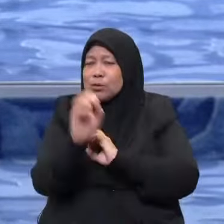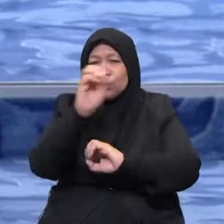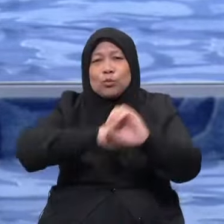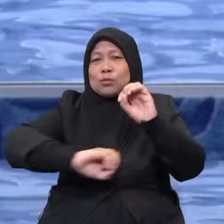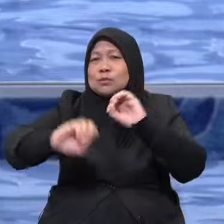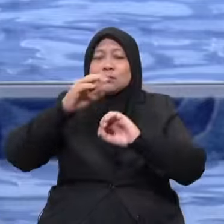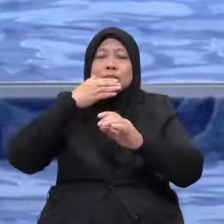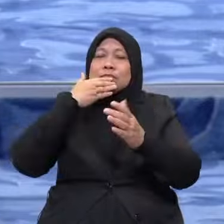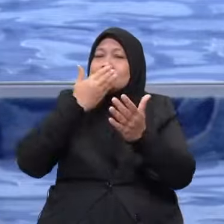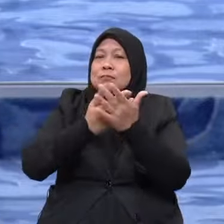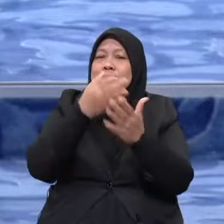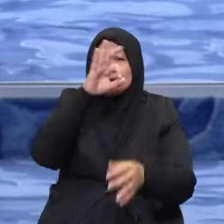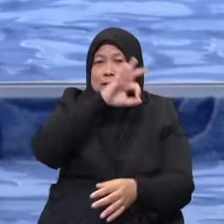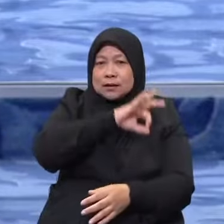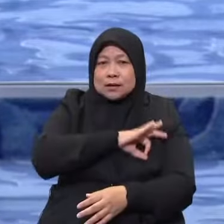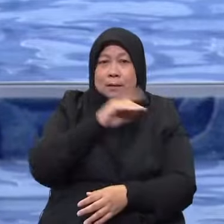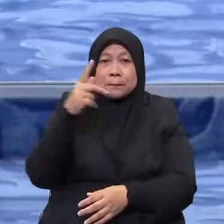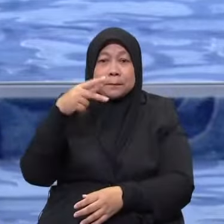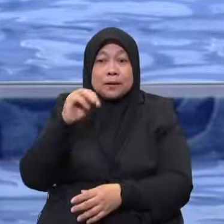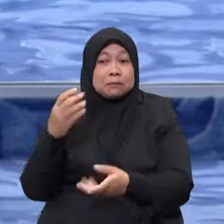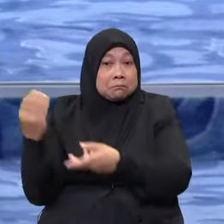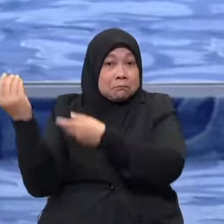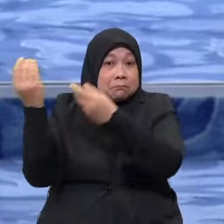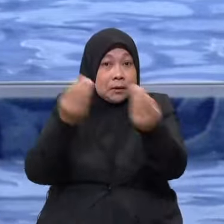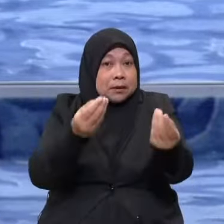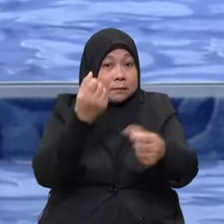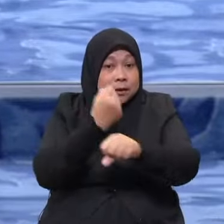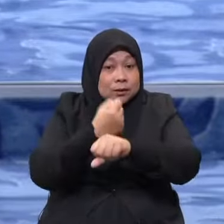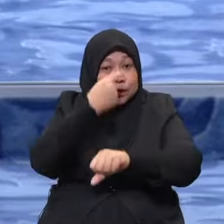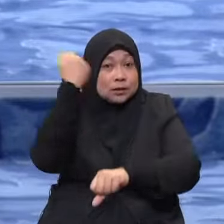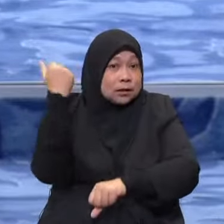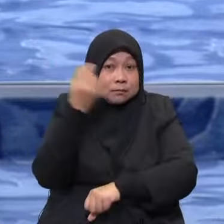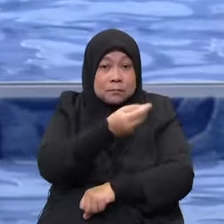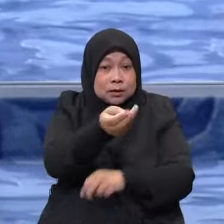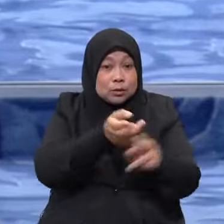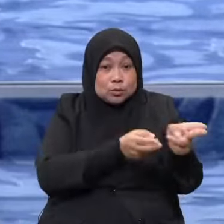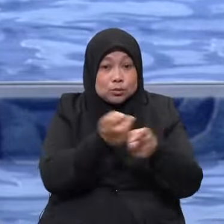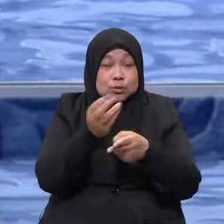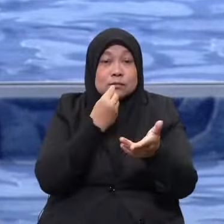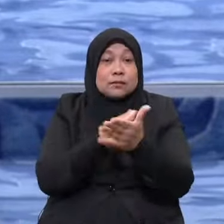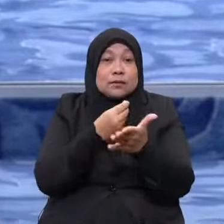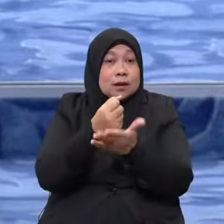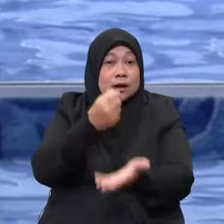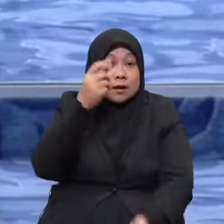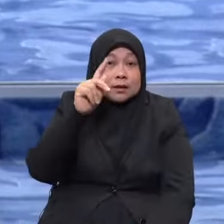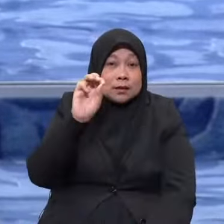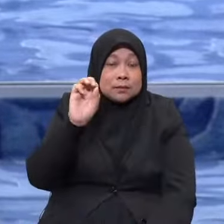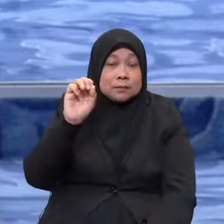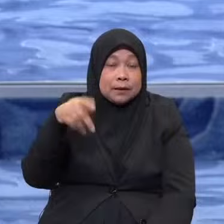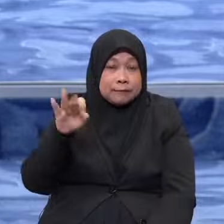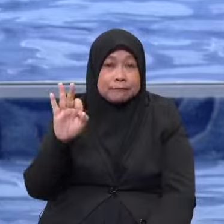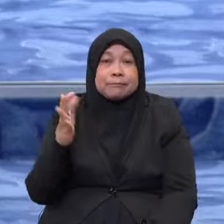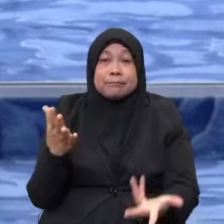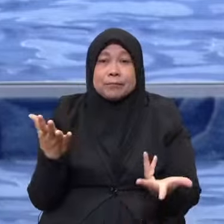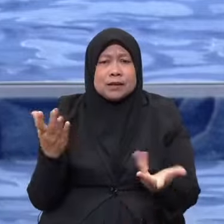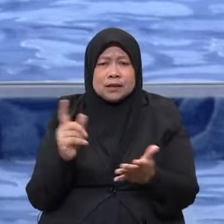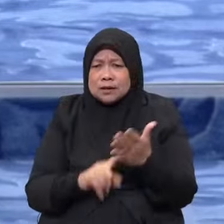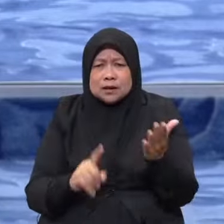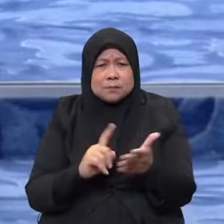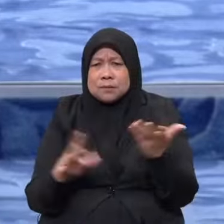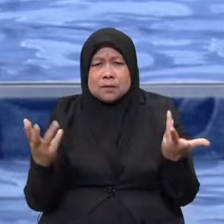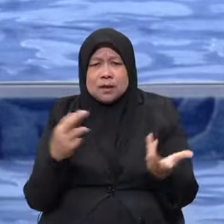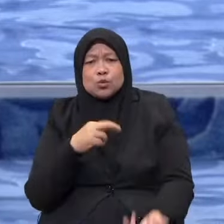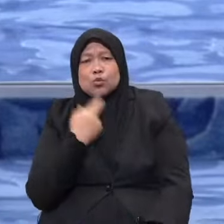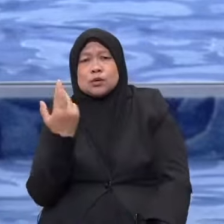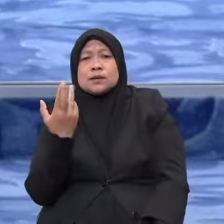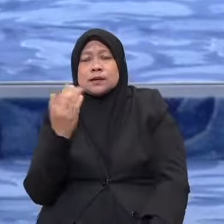oleh Kerajaan Perikatan Nasional tak kalah serah BlackRock untuk urus dana EPF? Ya, tidak ada korban. Saya